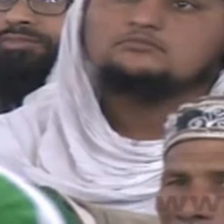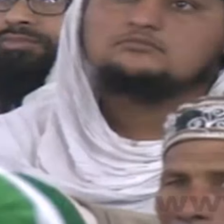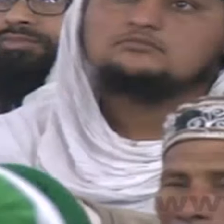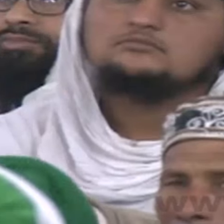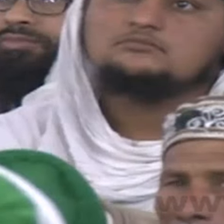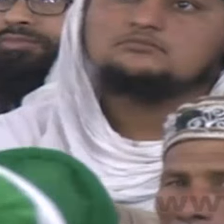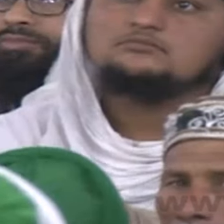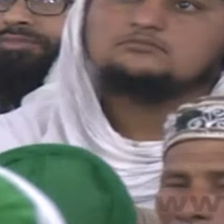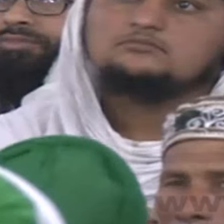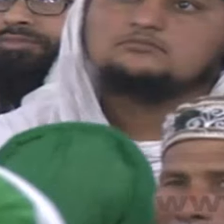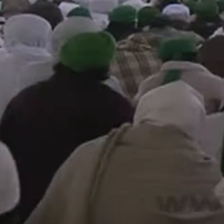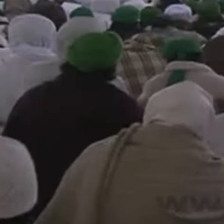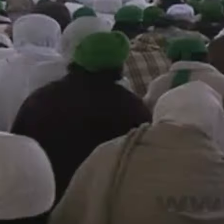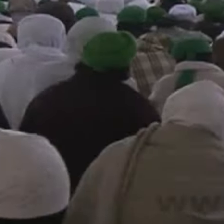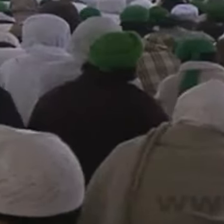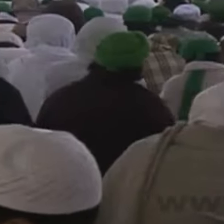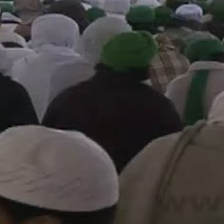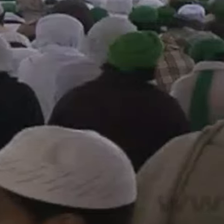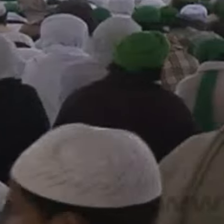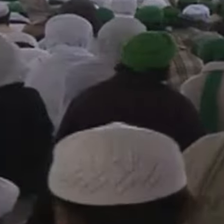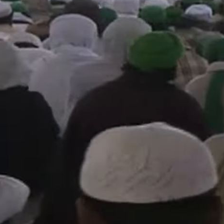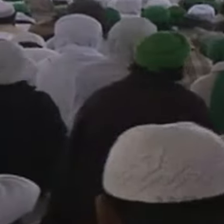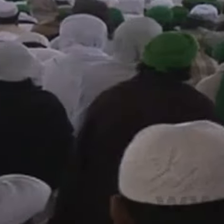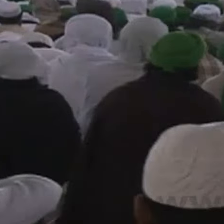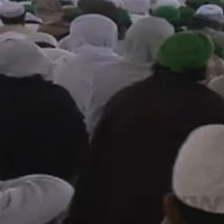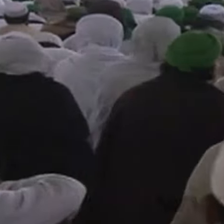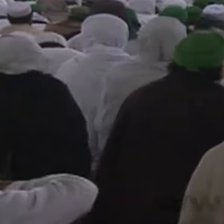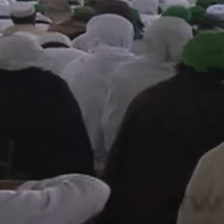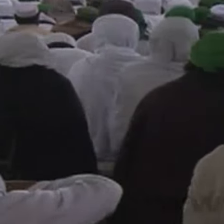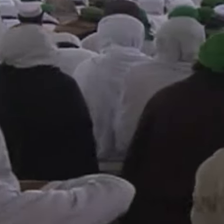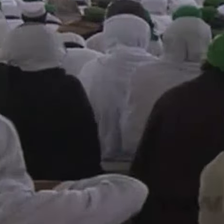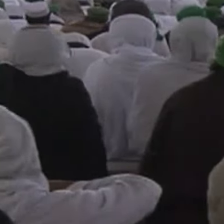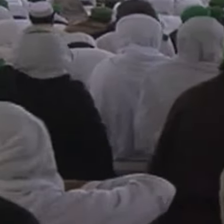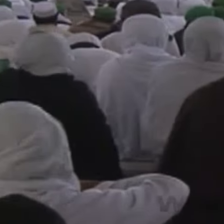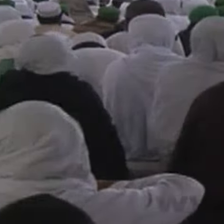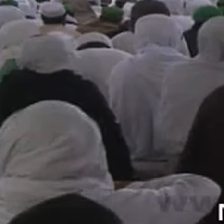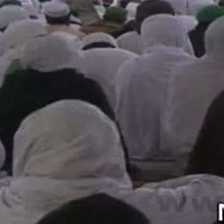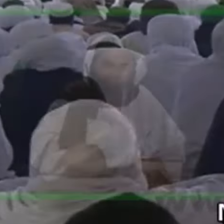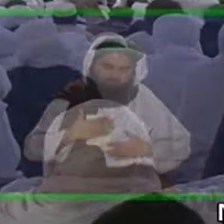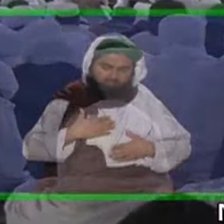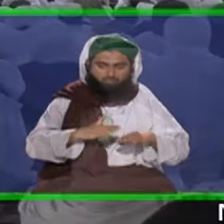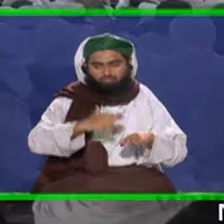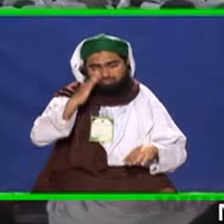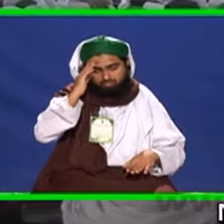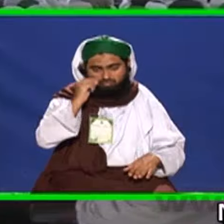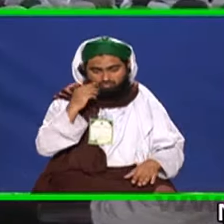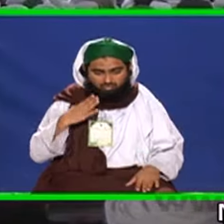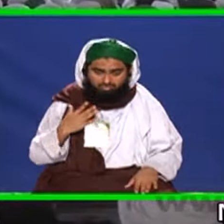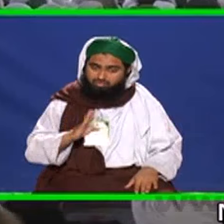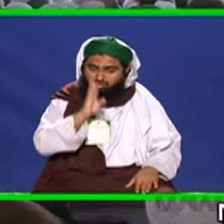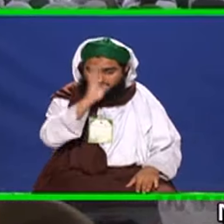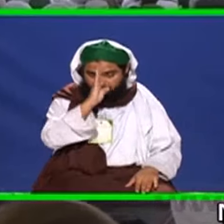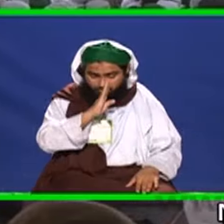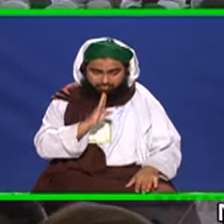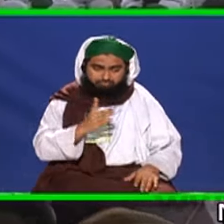ہیں, کیوں بات بڑھائی, ہم سے کیوں الجھتا ہے؟ تو وہ اعلیٰ حضرت رحمۃ اللہ علیہ کا عشق کے ذوق ہے. دوبارہ میرے پیارے اسلامی بھائی,